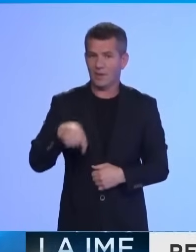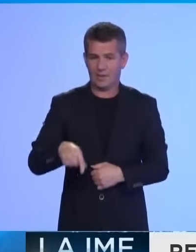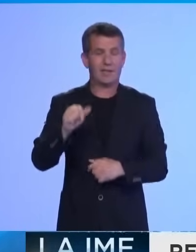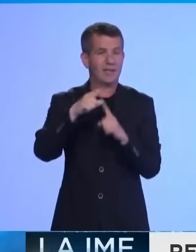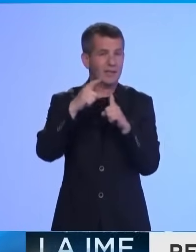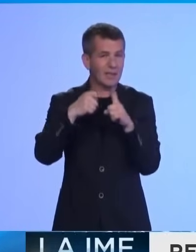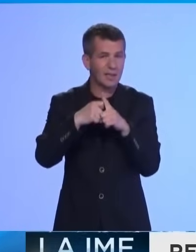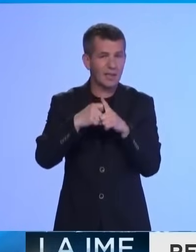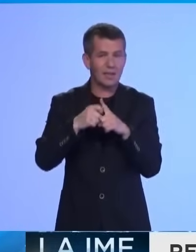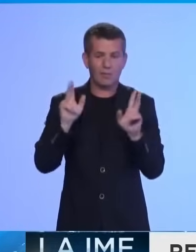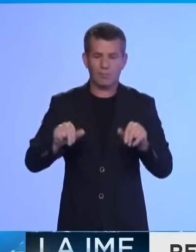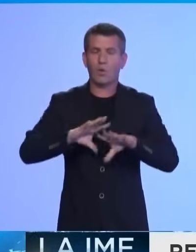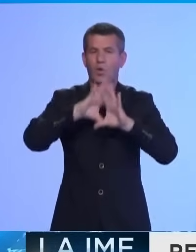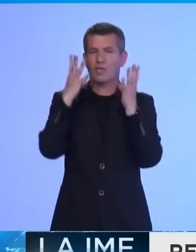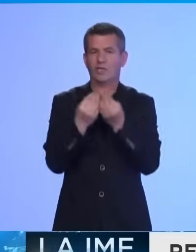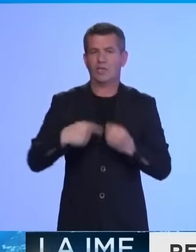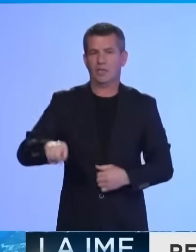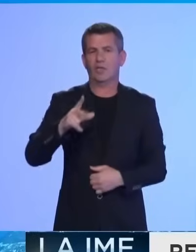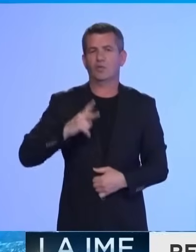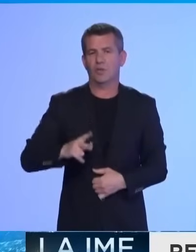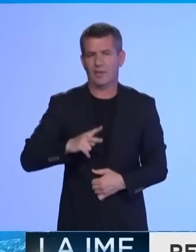publik do t'i shërbej vetëm publikut.